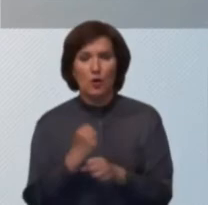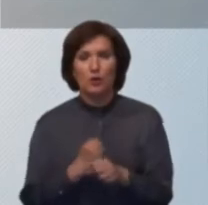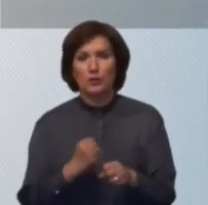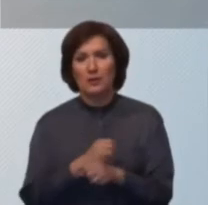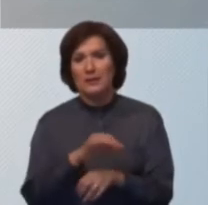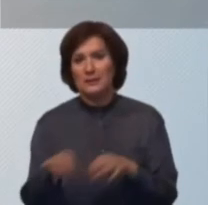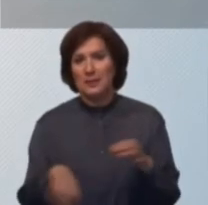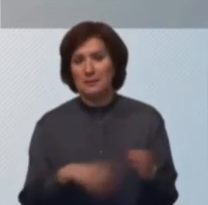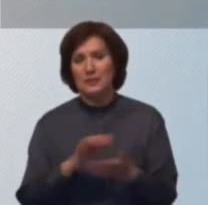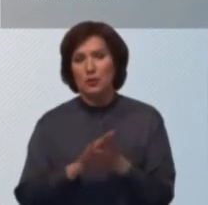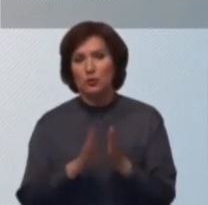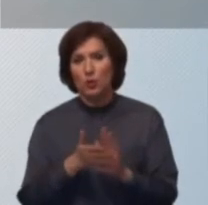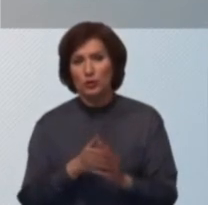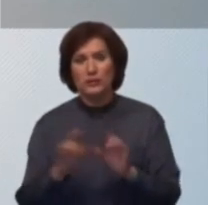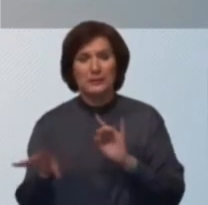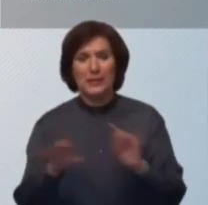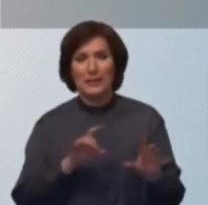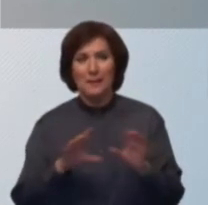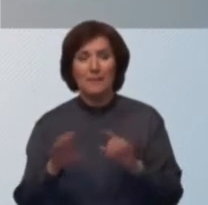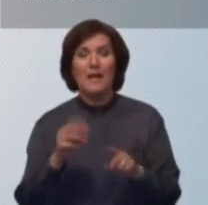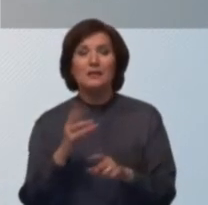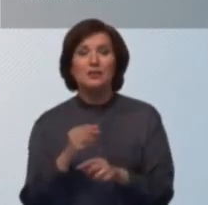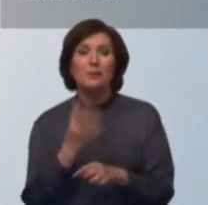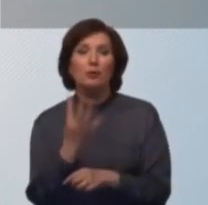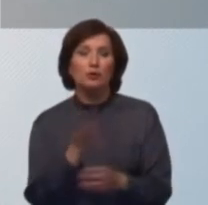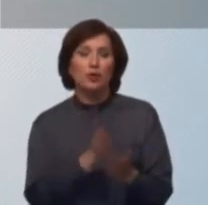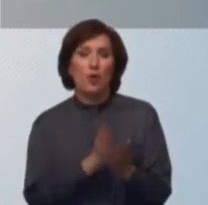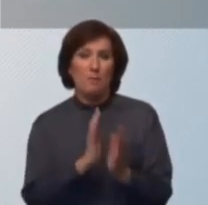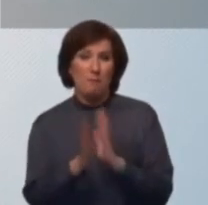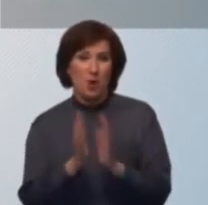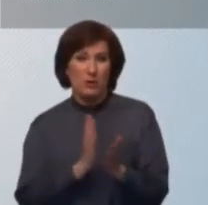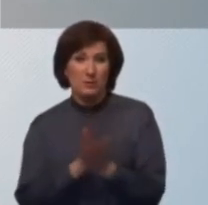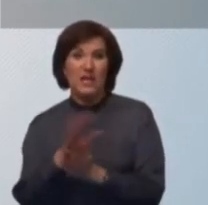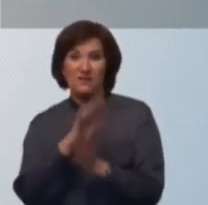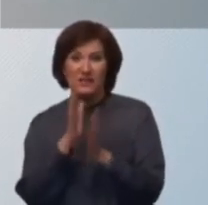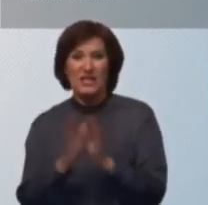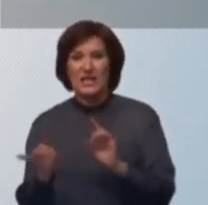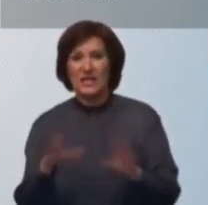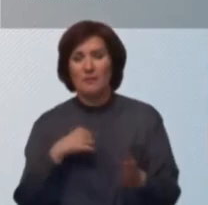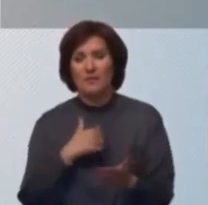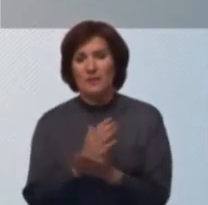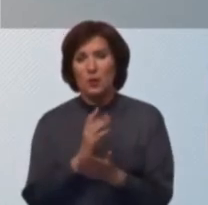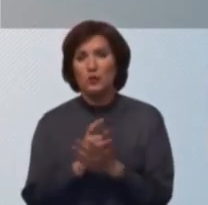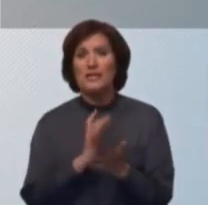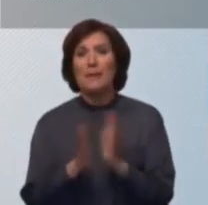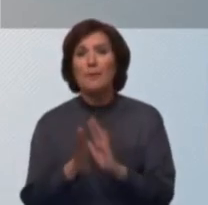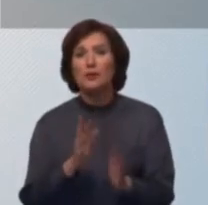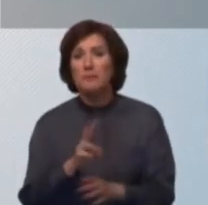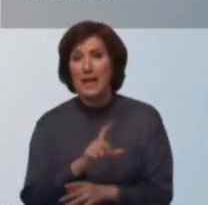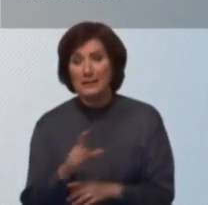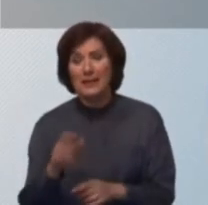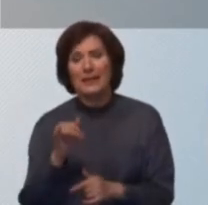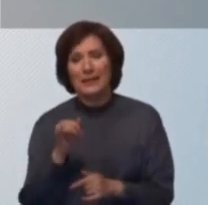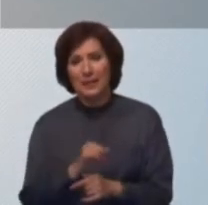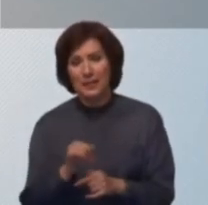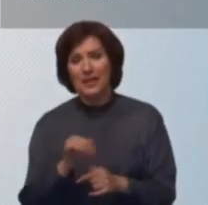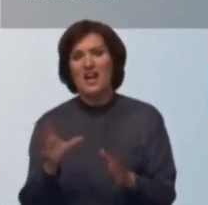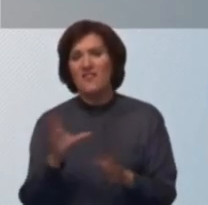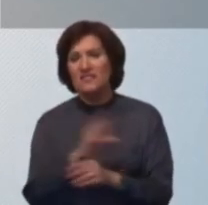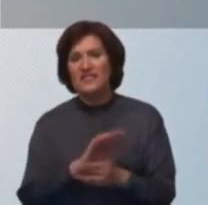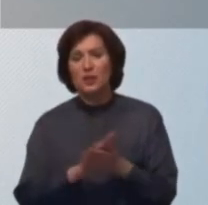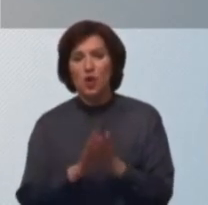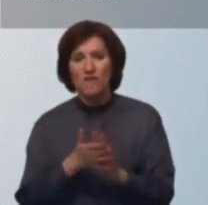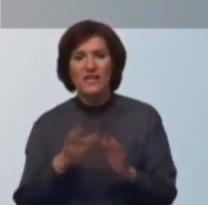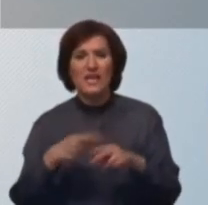розробляється схема за узгодженням з рекламними операторами ще по 4 проспектам, а взагалі у нас реклама більше всього знаходиться на проспектах. І всі договори,